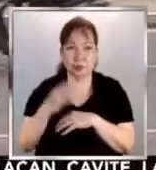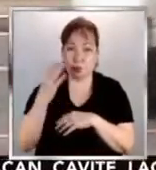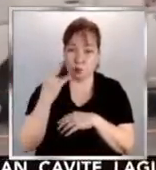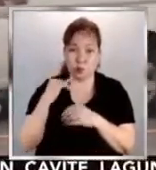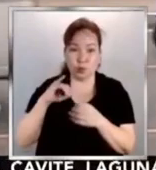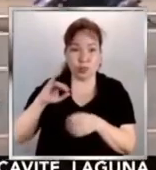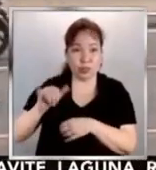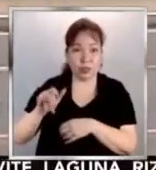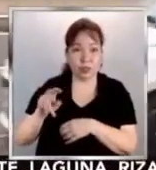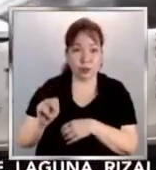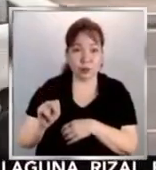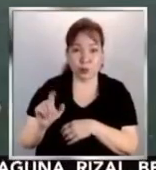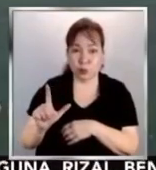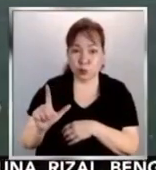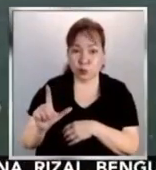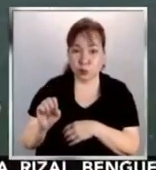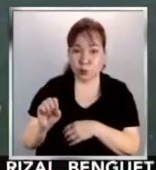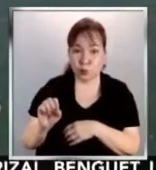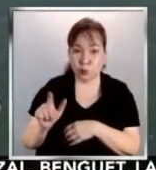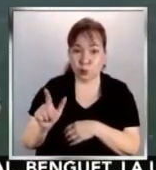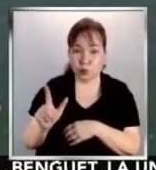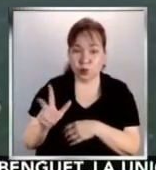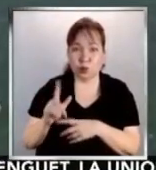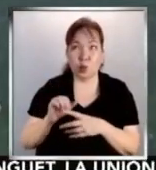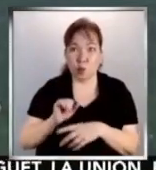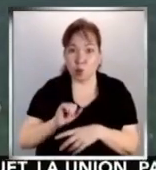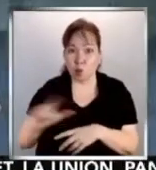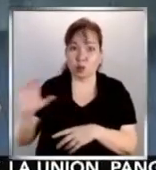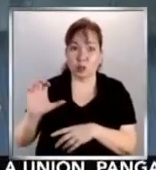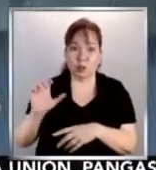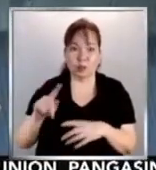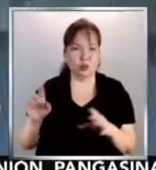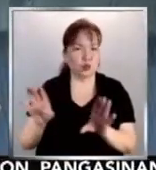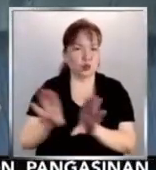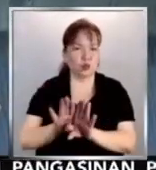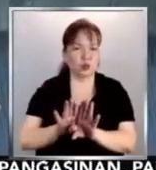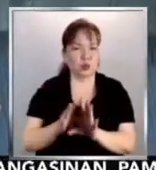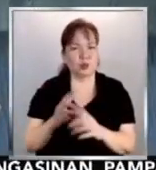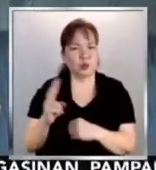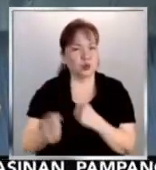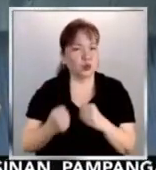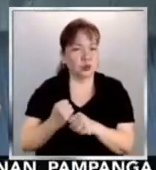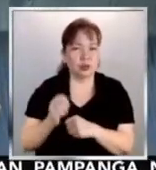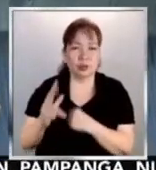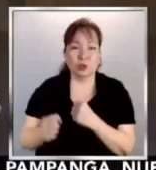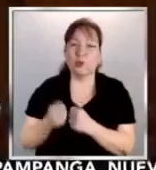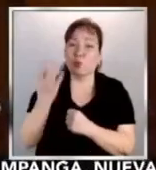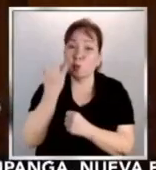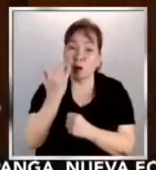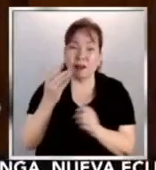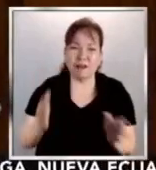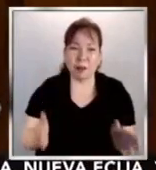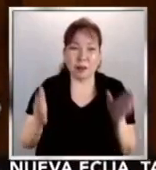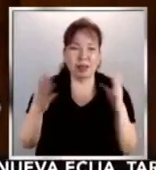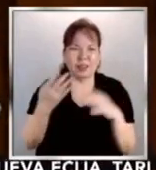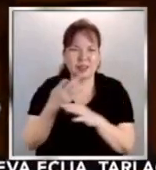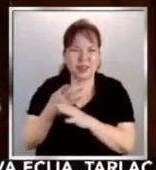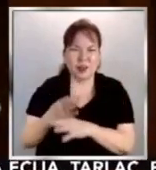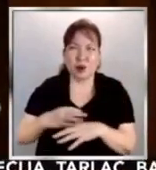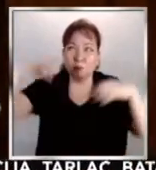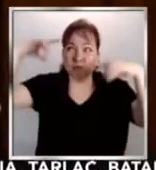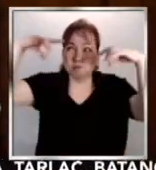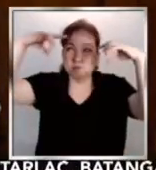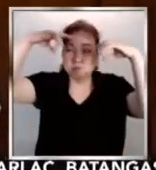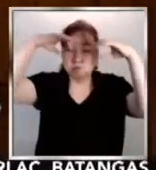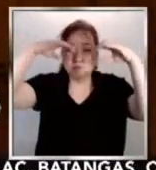2023, isasara ang buong CCP building ng 2 hanggang 3 taon para sa renovation. Marami na raw tagas ng tubig sa buong gusali at